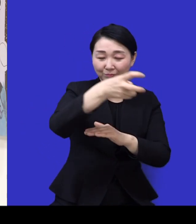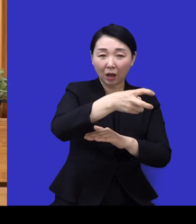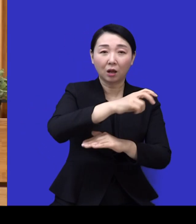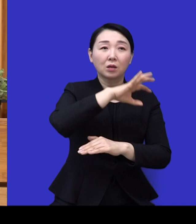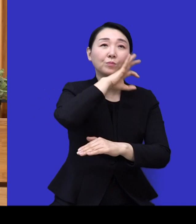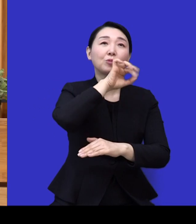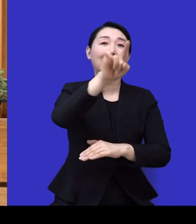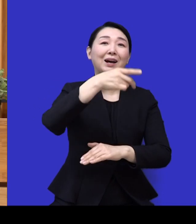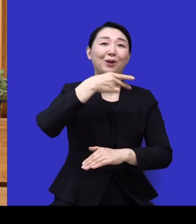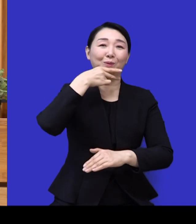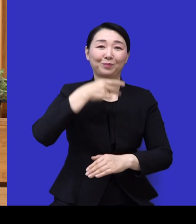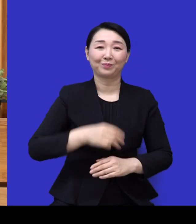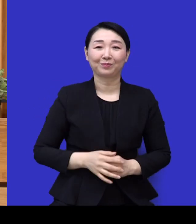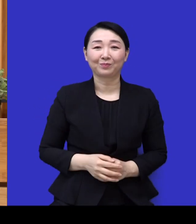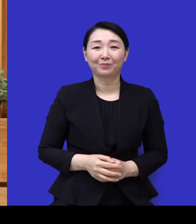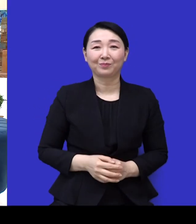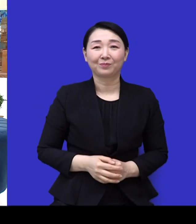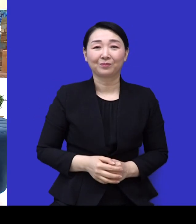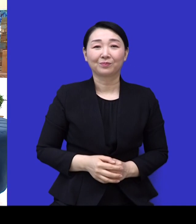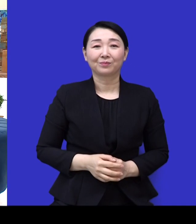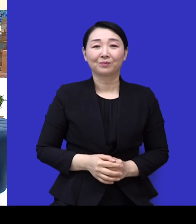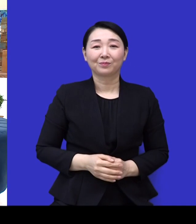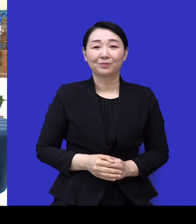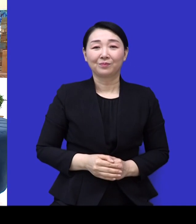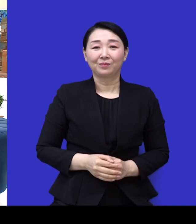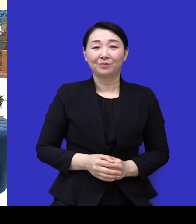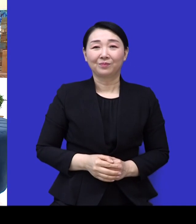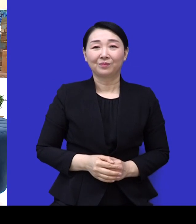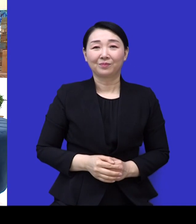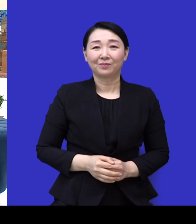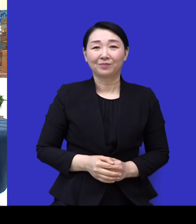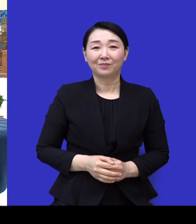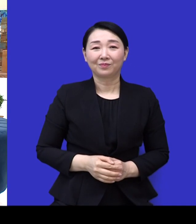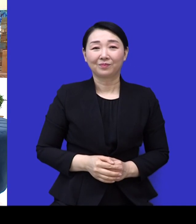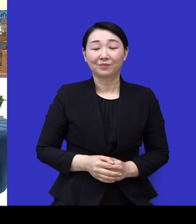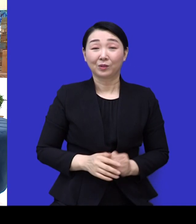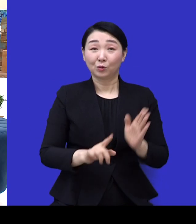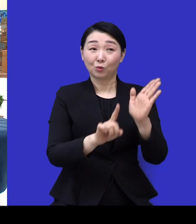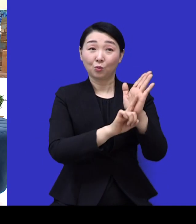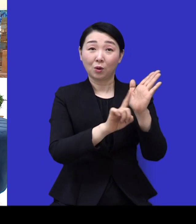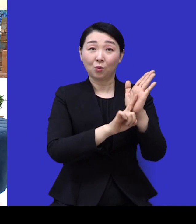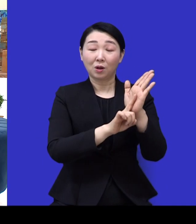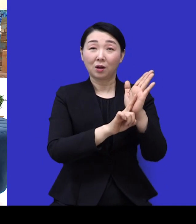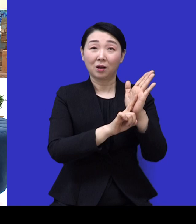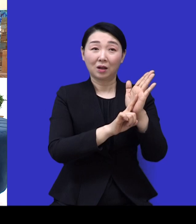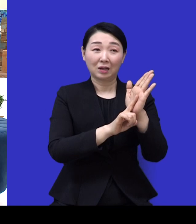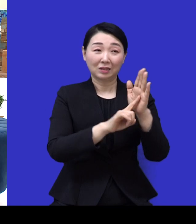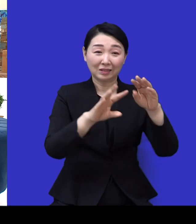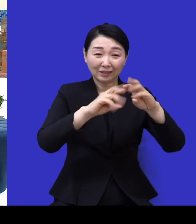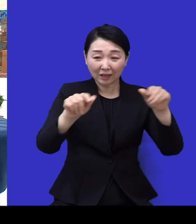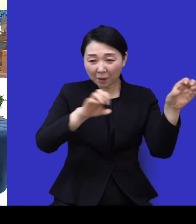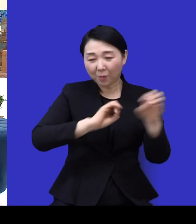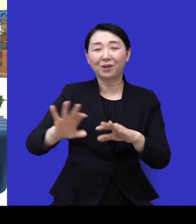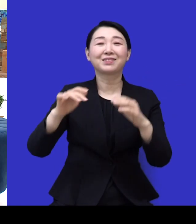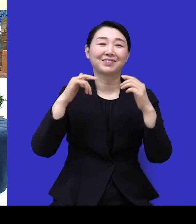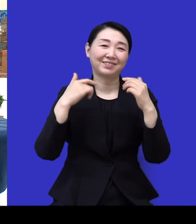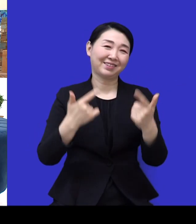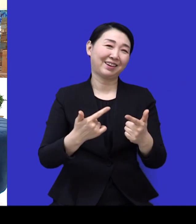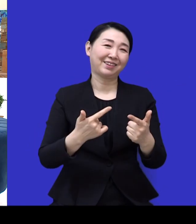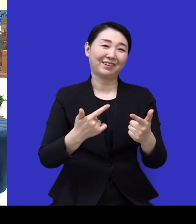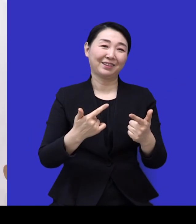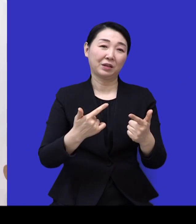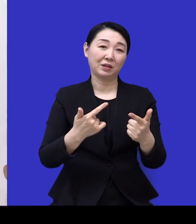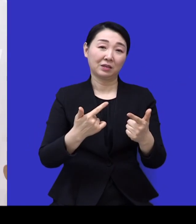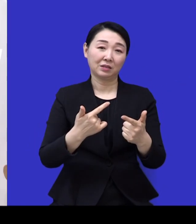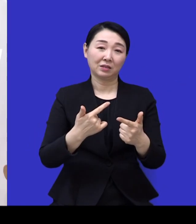민원이 없었습니다. 아, 그래서 그래요? 단 한 장도 그 광고가 땅에 떨어지지 않았어요. 그래서 이때 주신